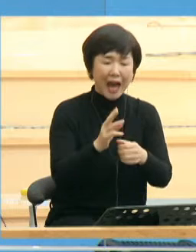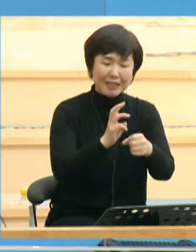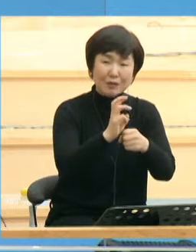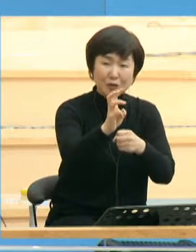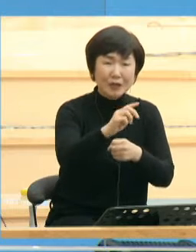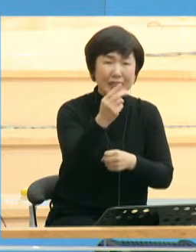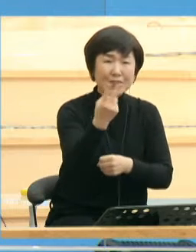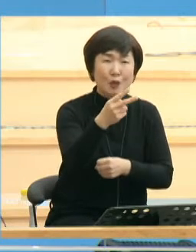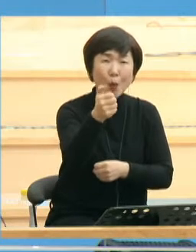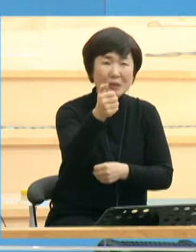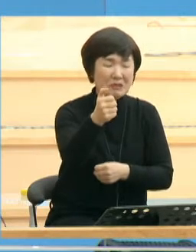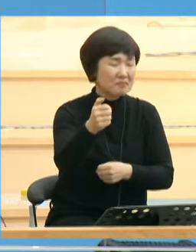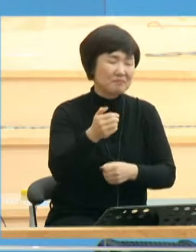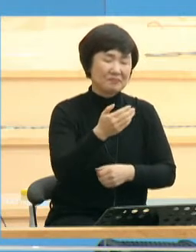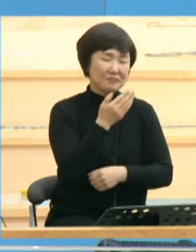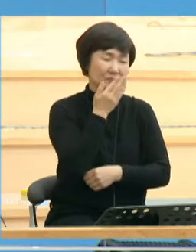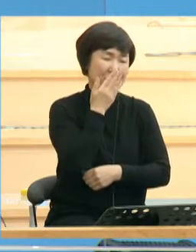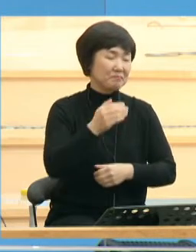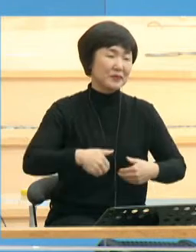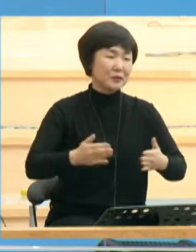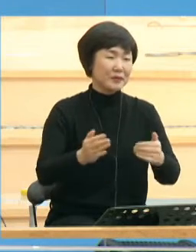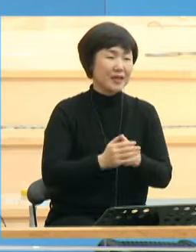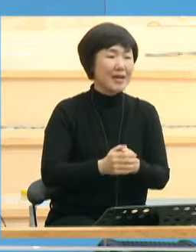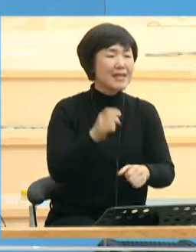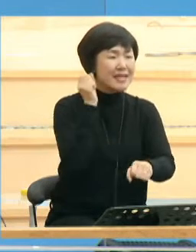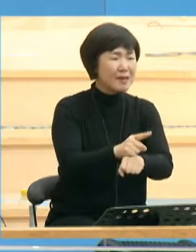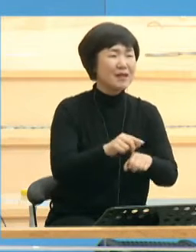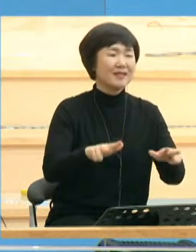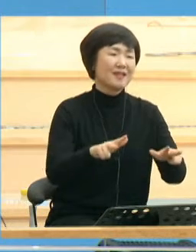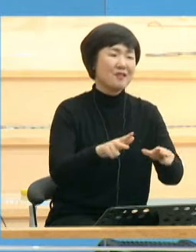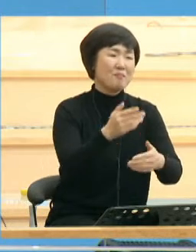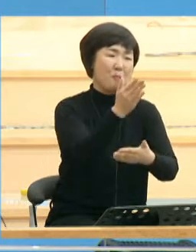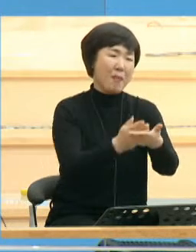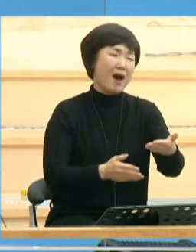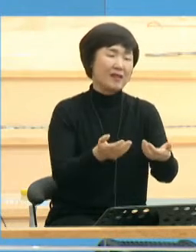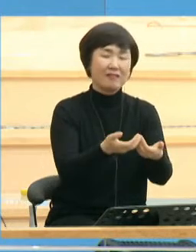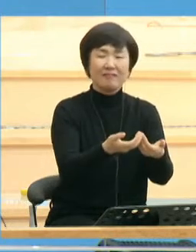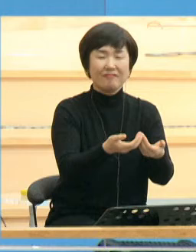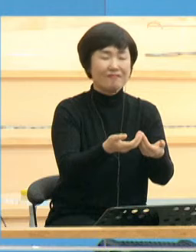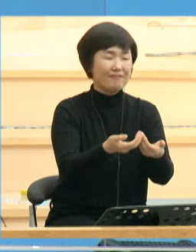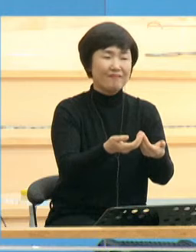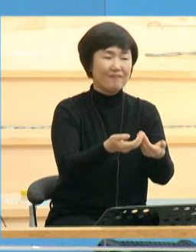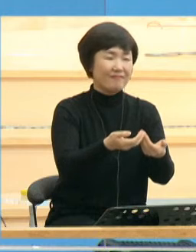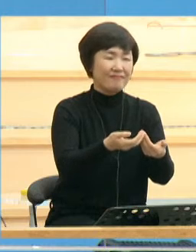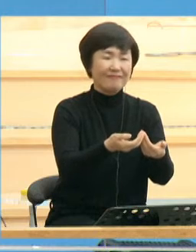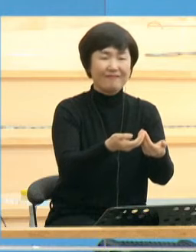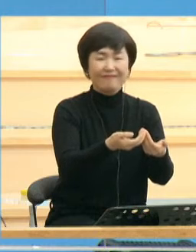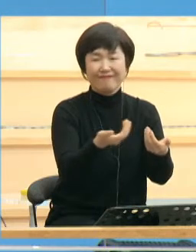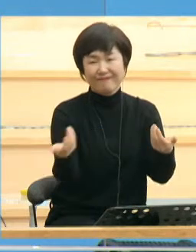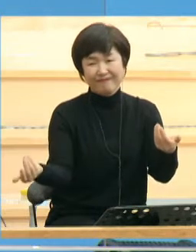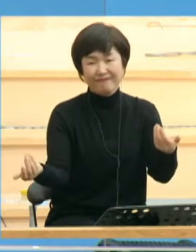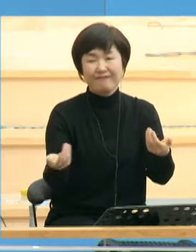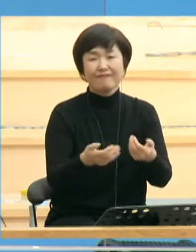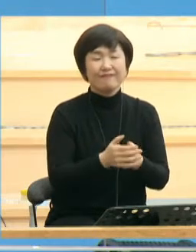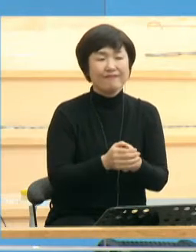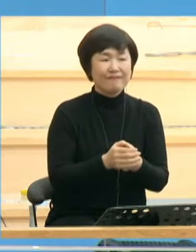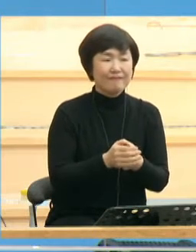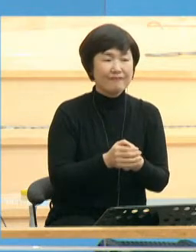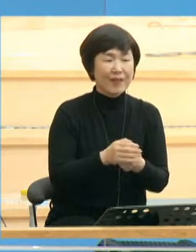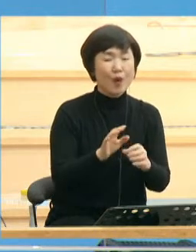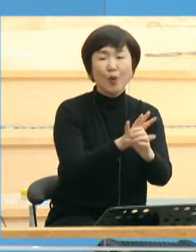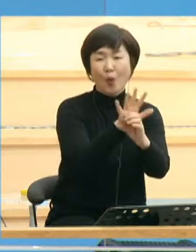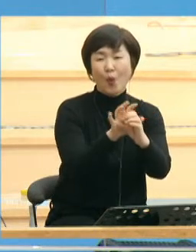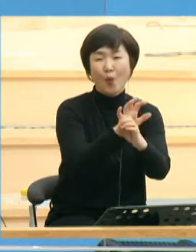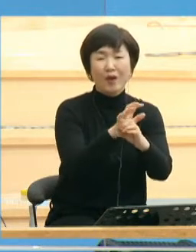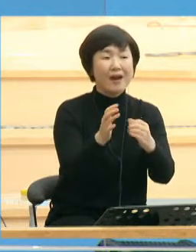가도 돼 올래 이미 반토막이 났어 그렇죠 걸어 놨더니